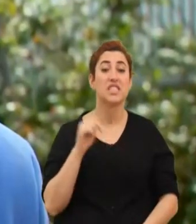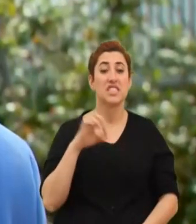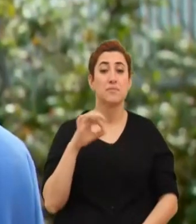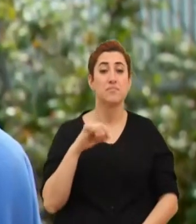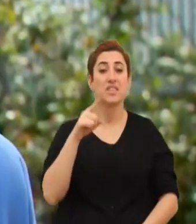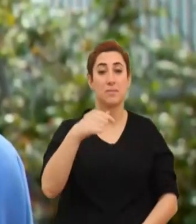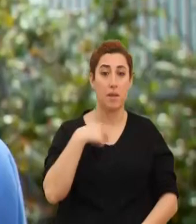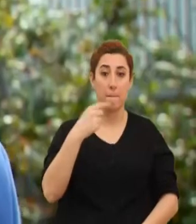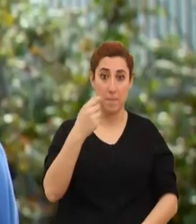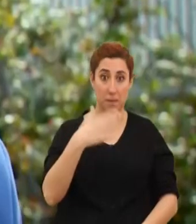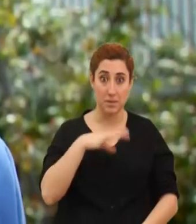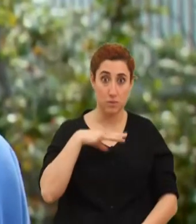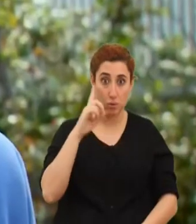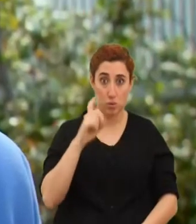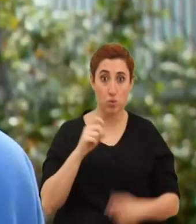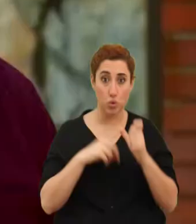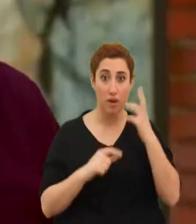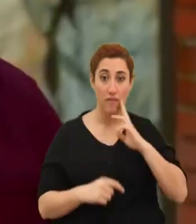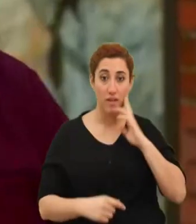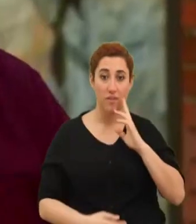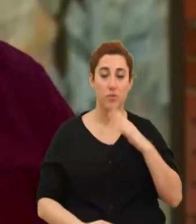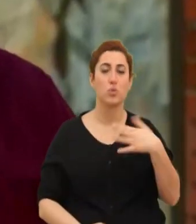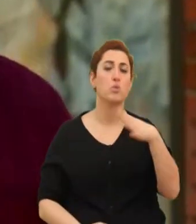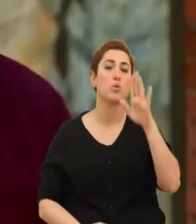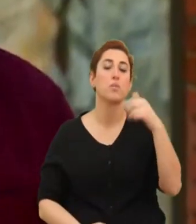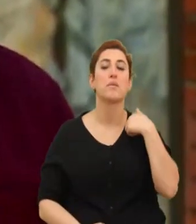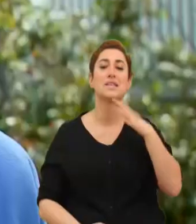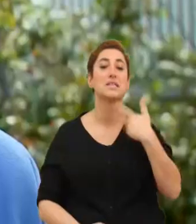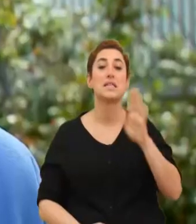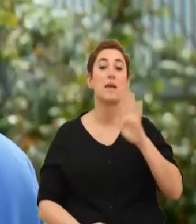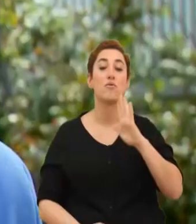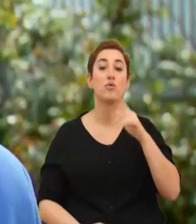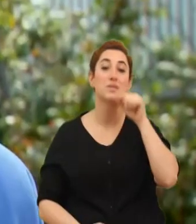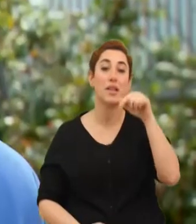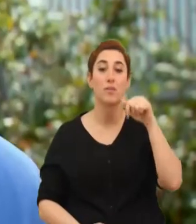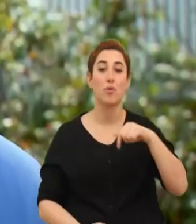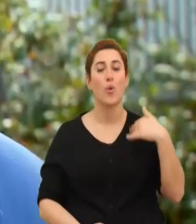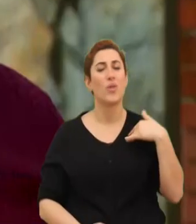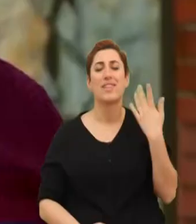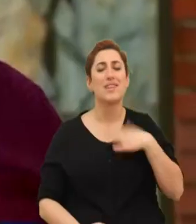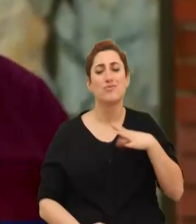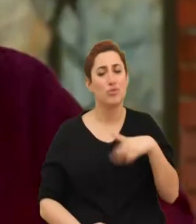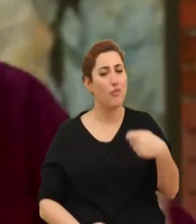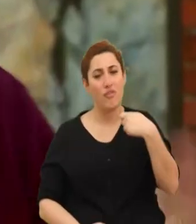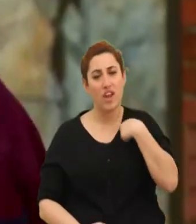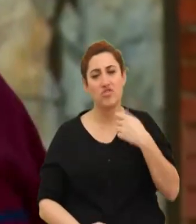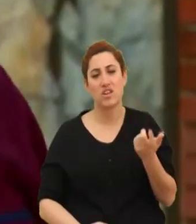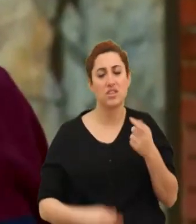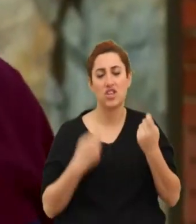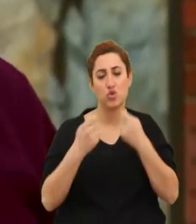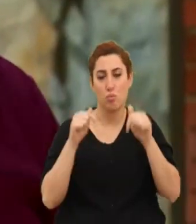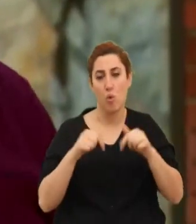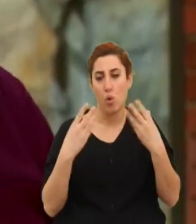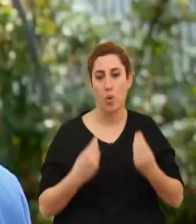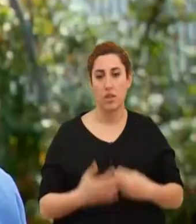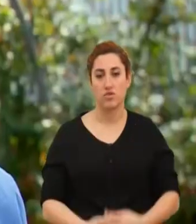Şimdi siz benden pul, para mı istiyorsunuz Şükür Efendi? Yok, ben istemiyorum. Senin gönlünden ne koparsa. Sistem böyle